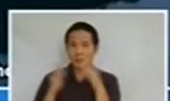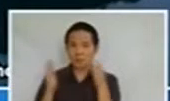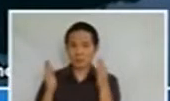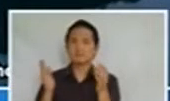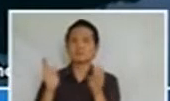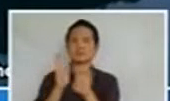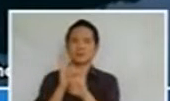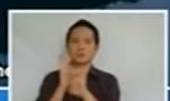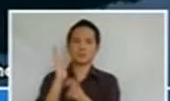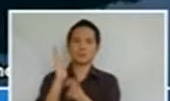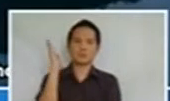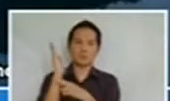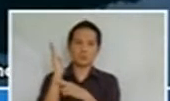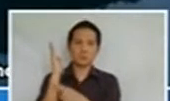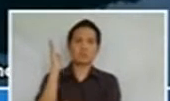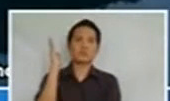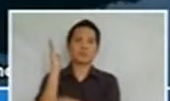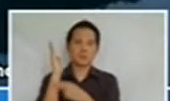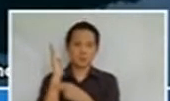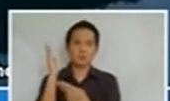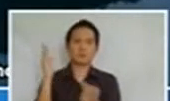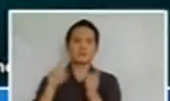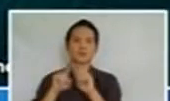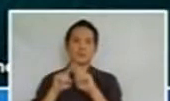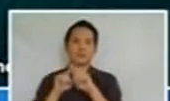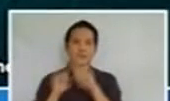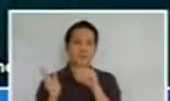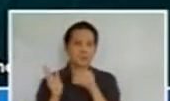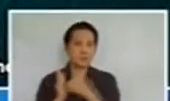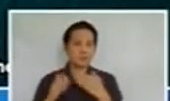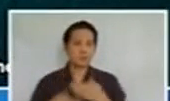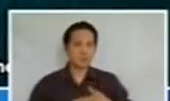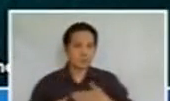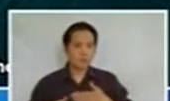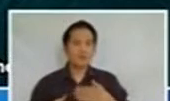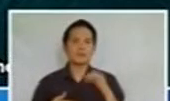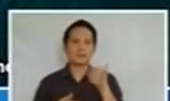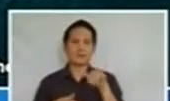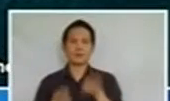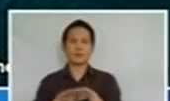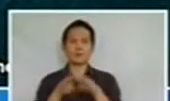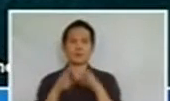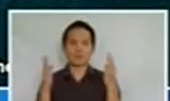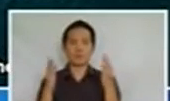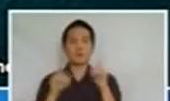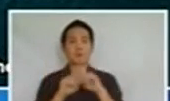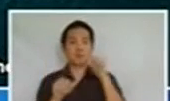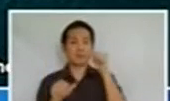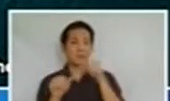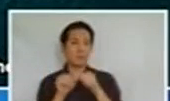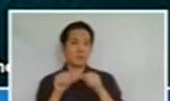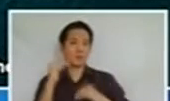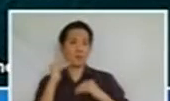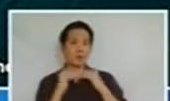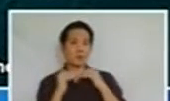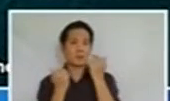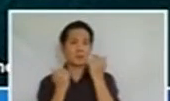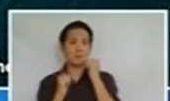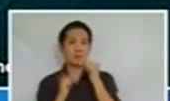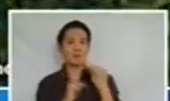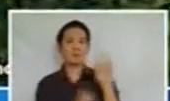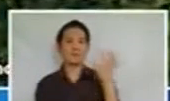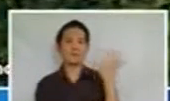arrivals sa rehiyon, pero sa unang quarter ng 2020 ay umabot lamang ito sa 3.3 million. Bukod dito,